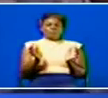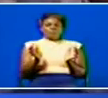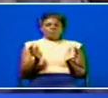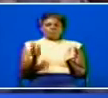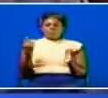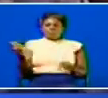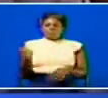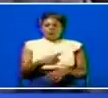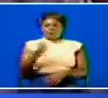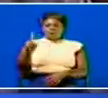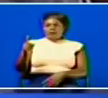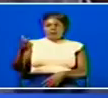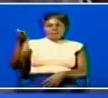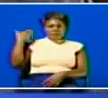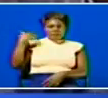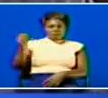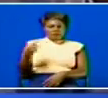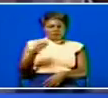1 month ago, about 2 months ago,